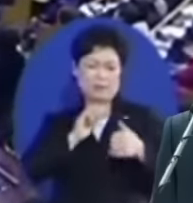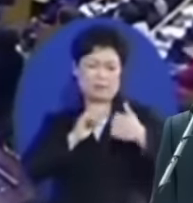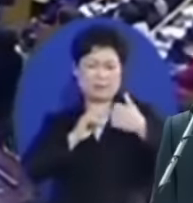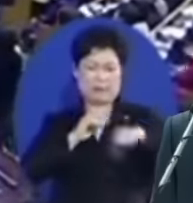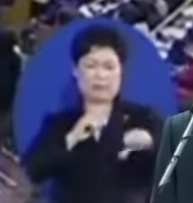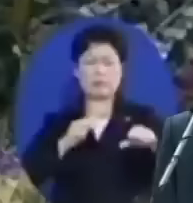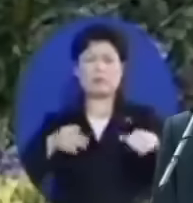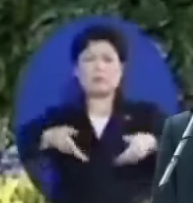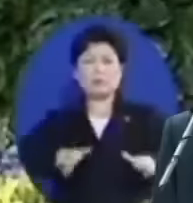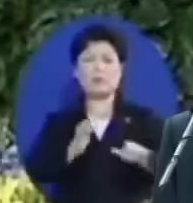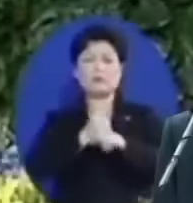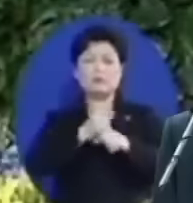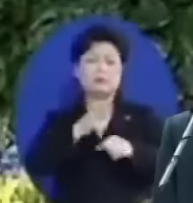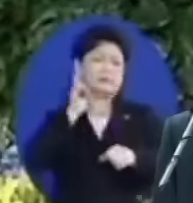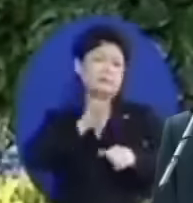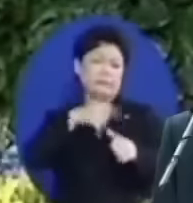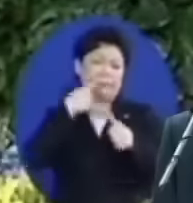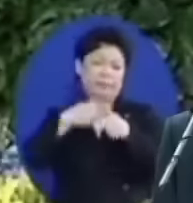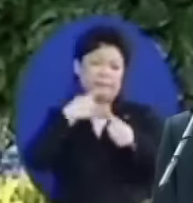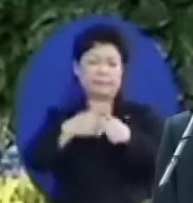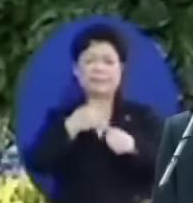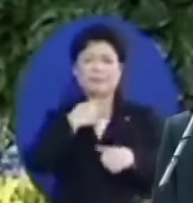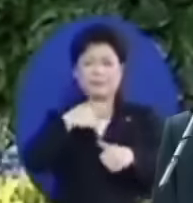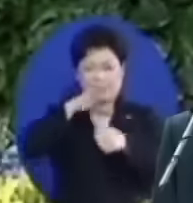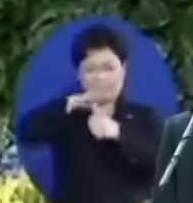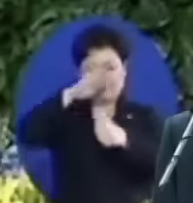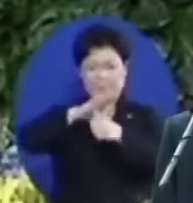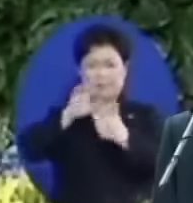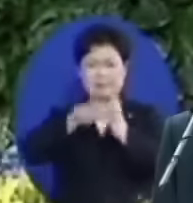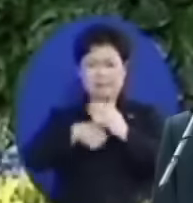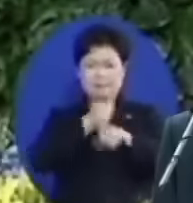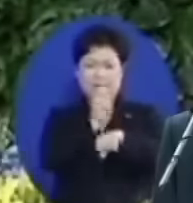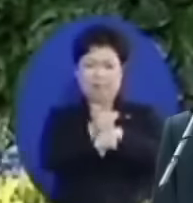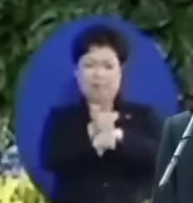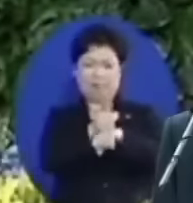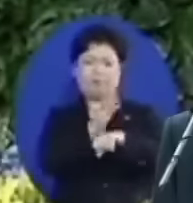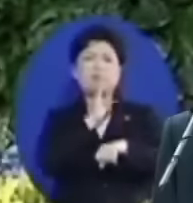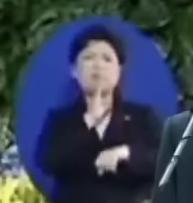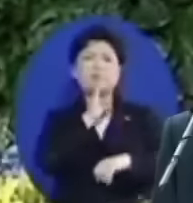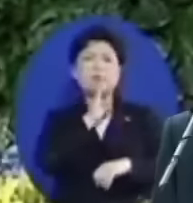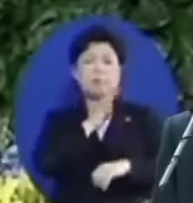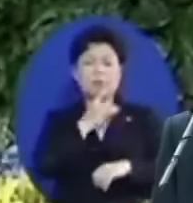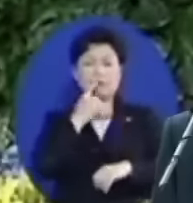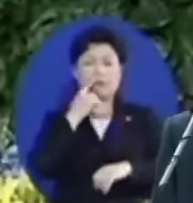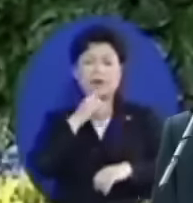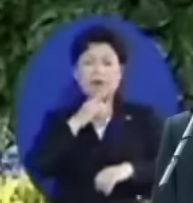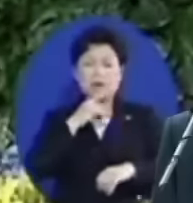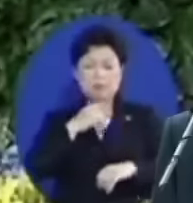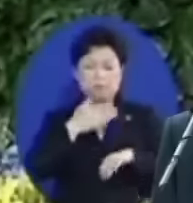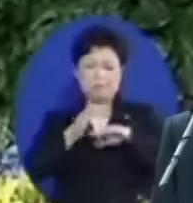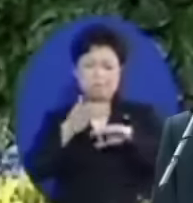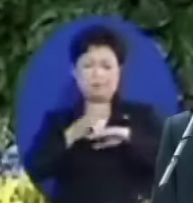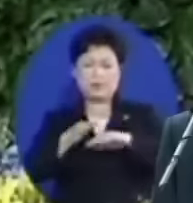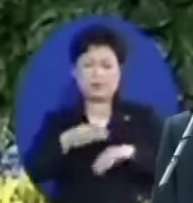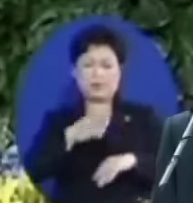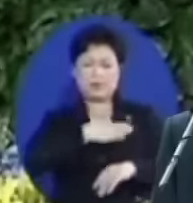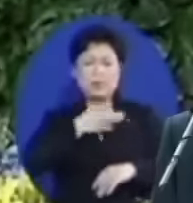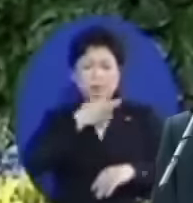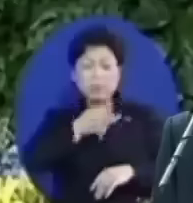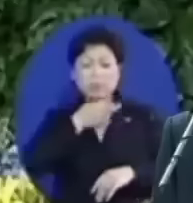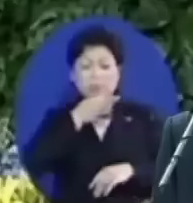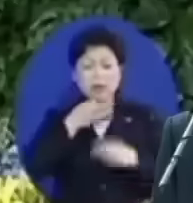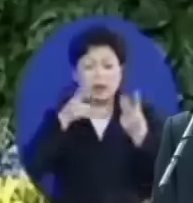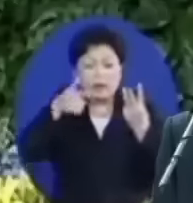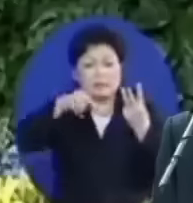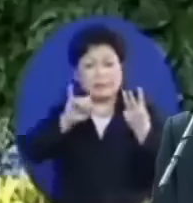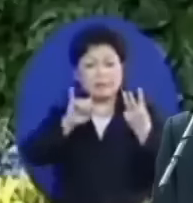구박과 천대를 받았었습니다. 소년 시절에 그의 성격은 삐뚤어지고 어두웠습니다. 게다가 폐병 상기로 얼마 더